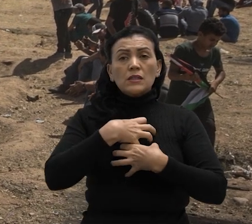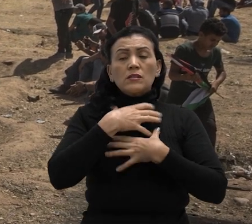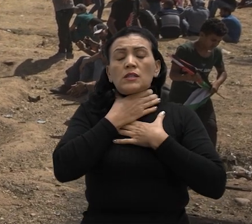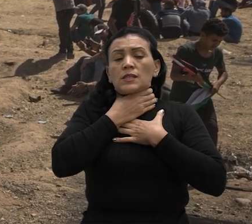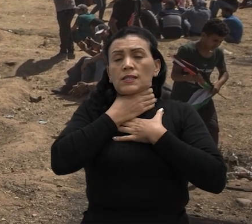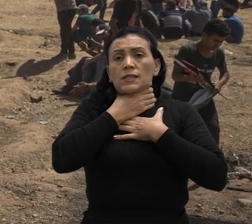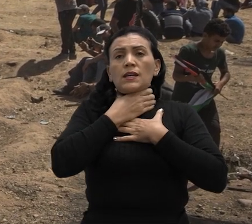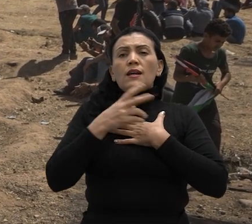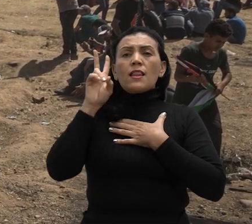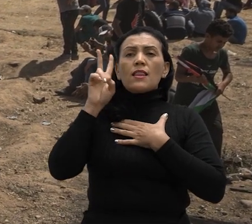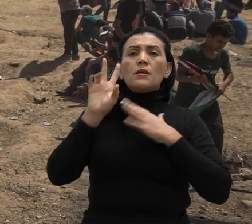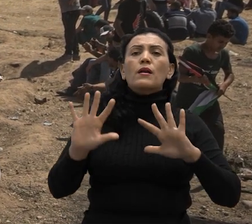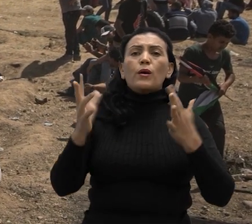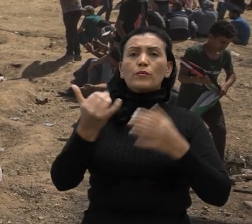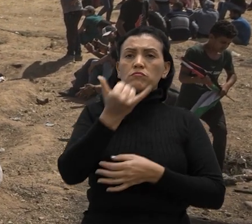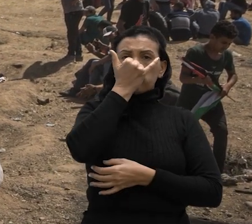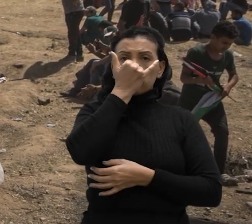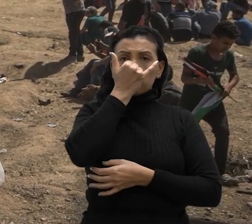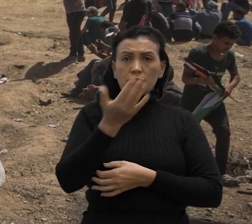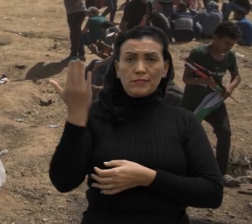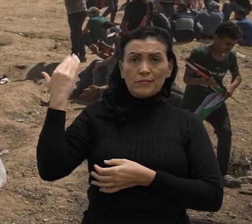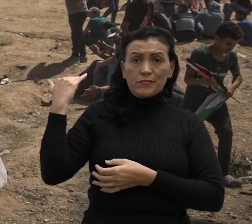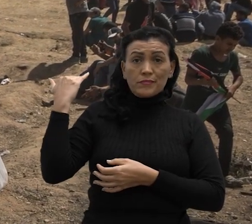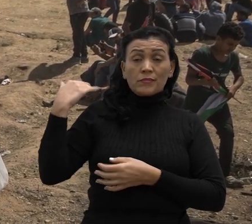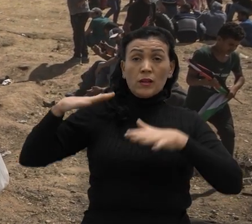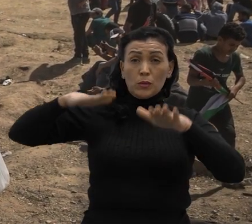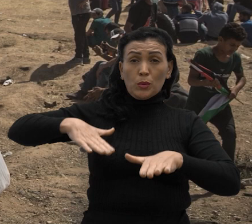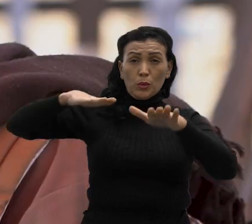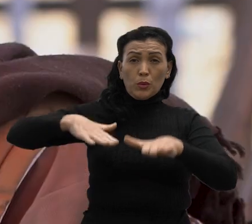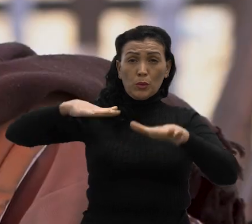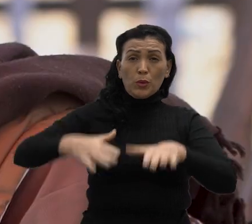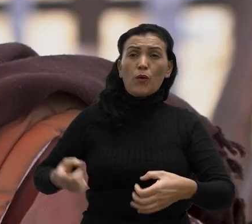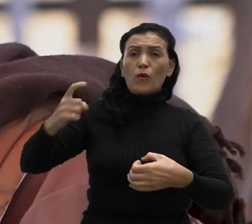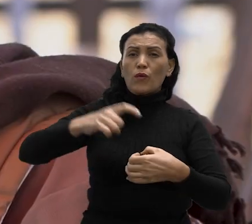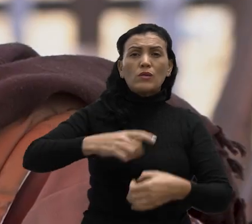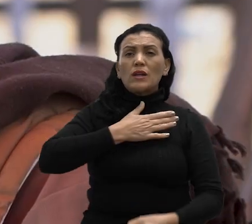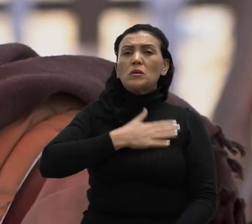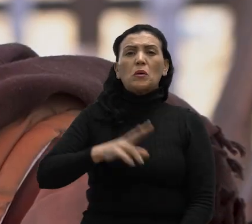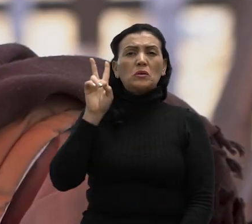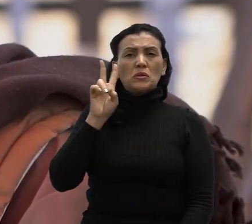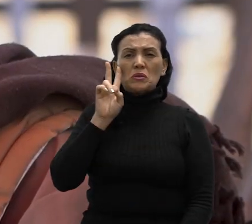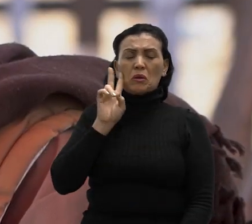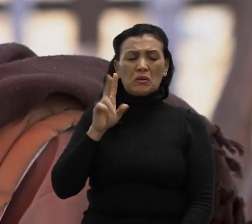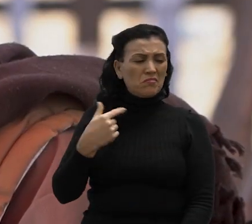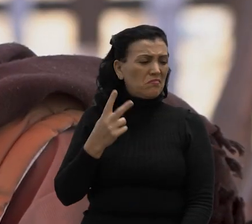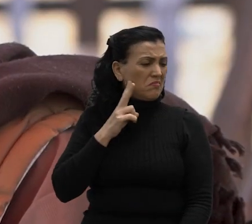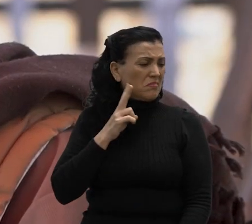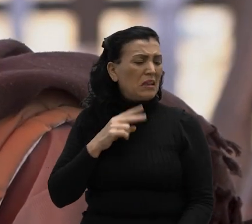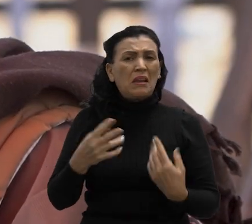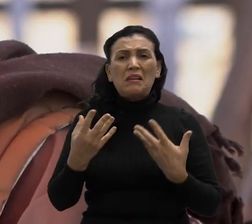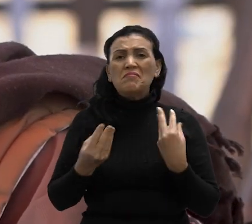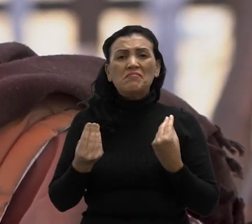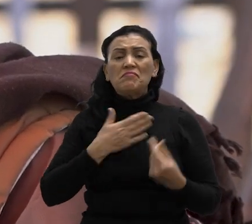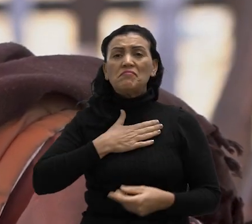خلاص ما لما بتذكر بنخنق منها قصص العودة. بحبش التنجاب صرت